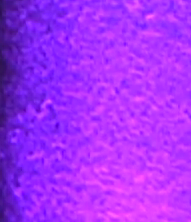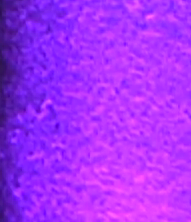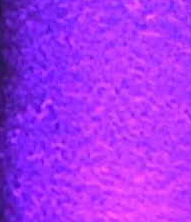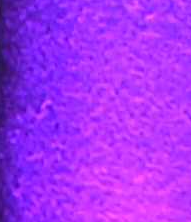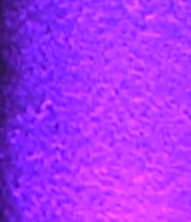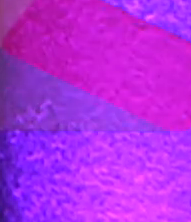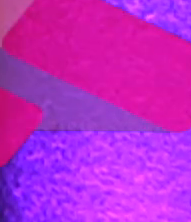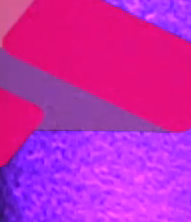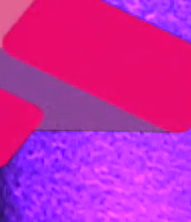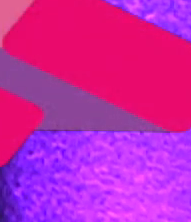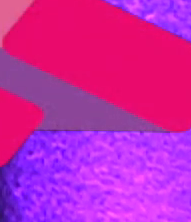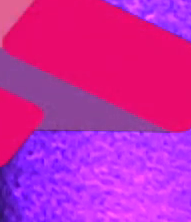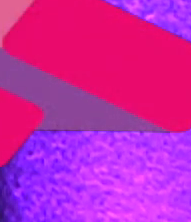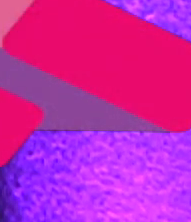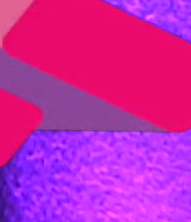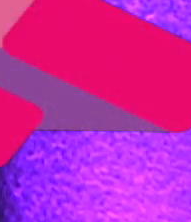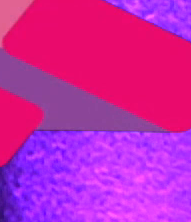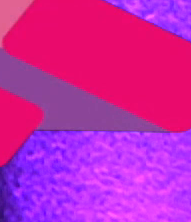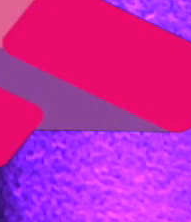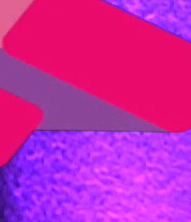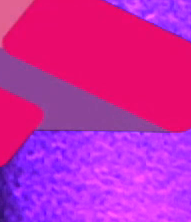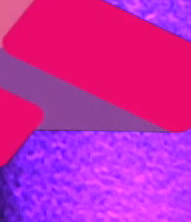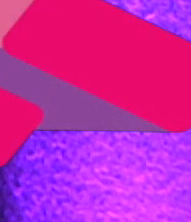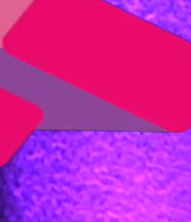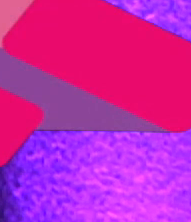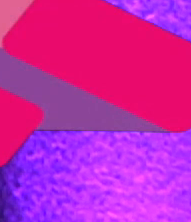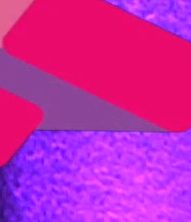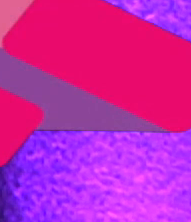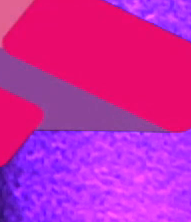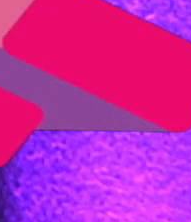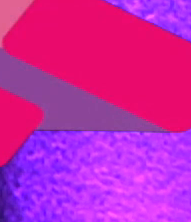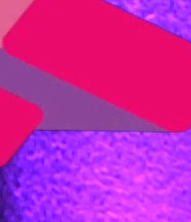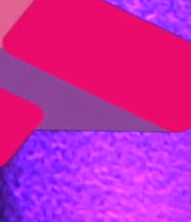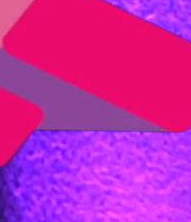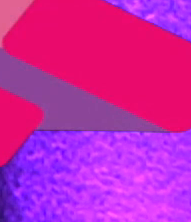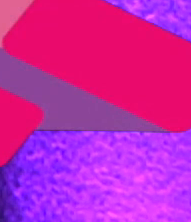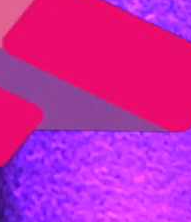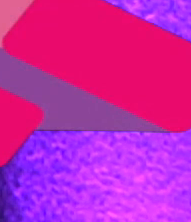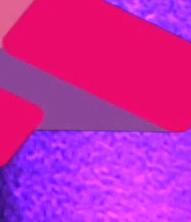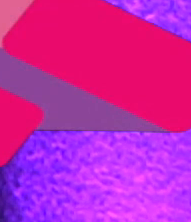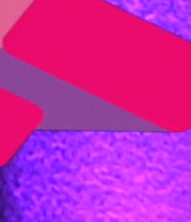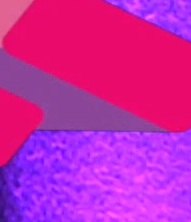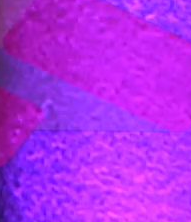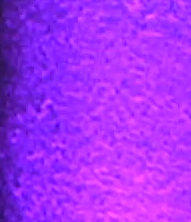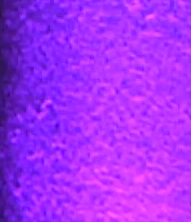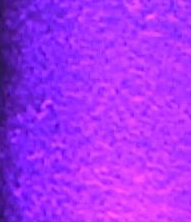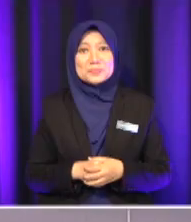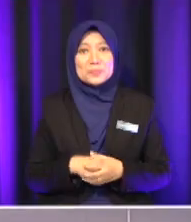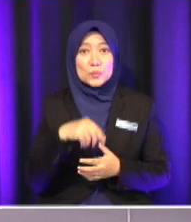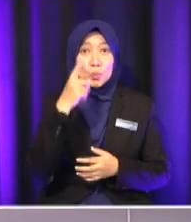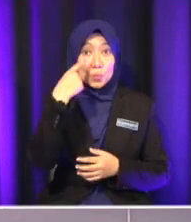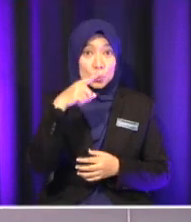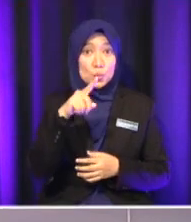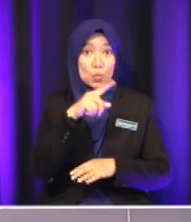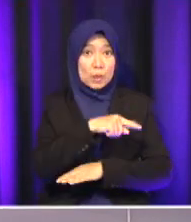farazilla Abdurrahim ia akan membantu kita sepanjang perjalanan kita pada hari ini ah Baiklah untuk stop